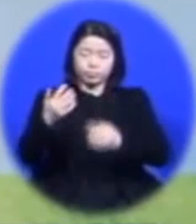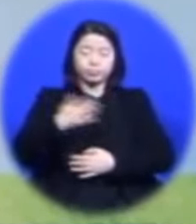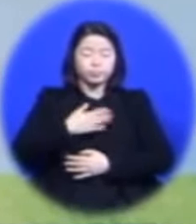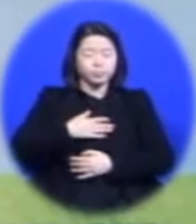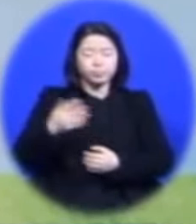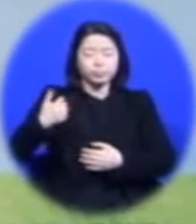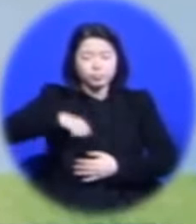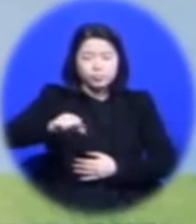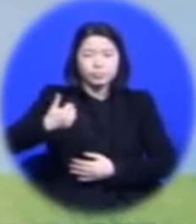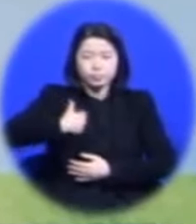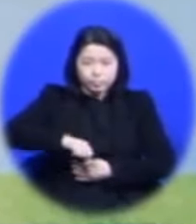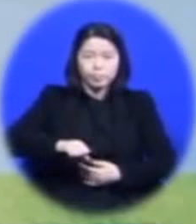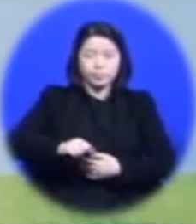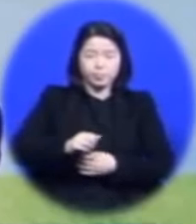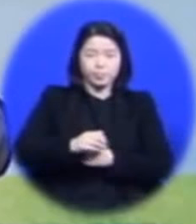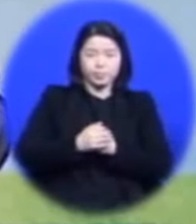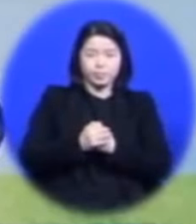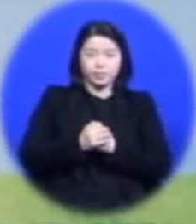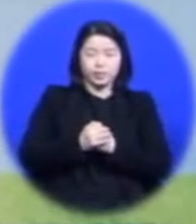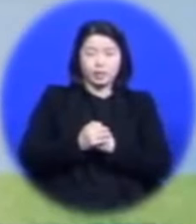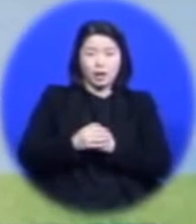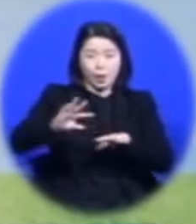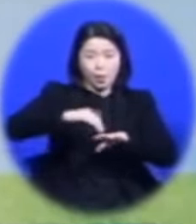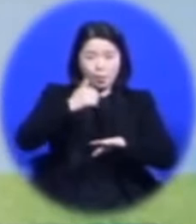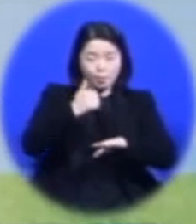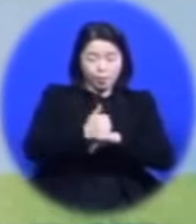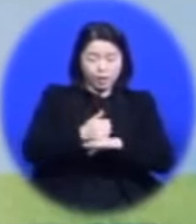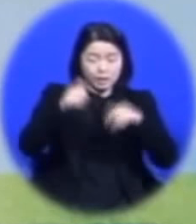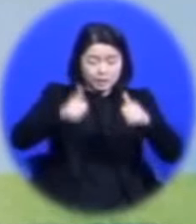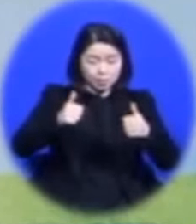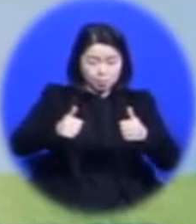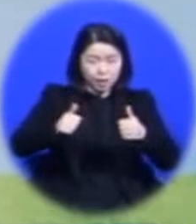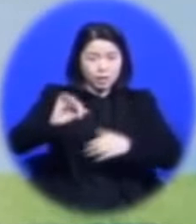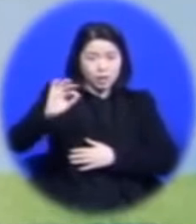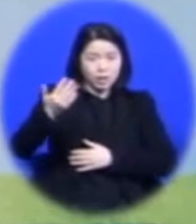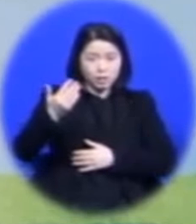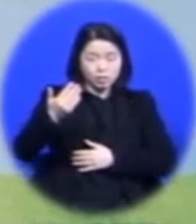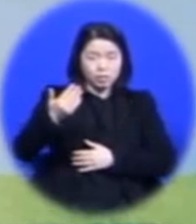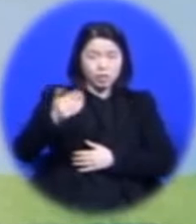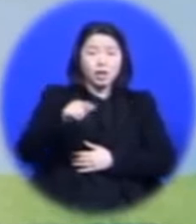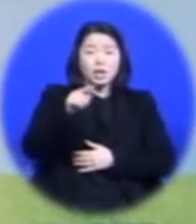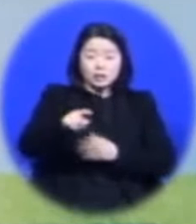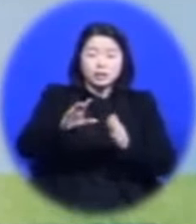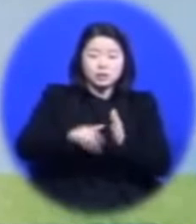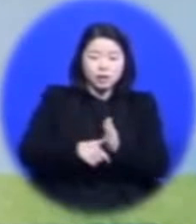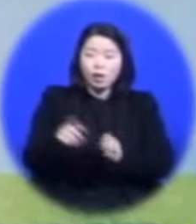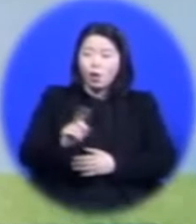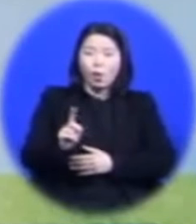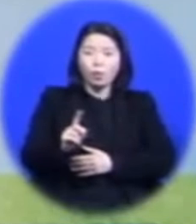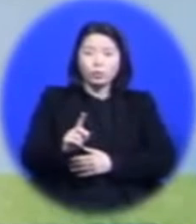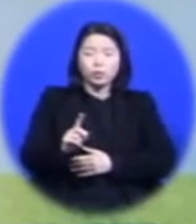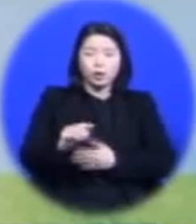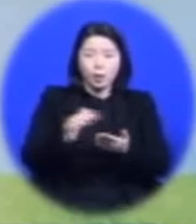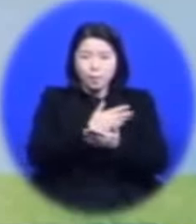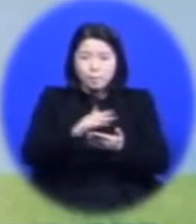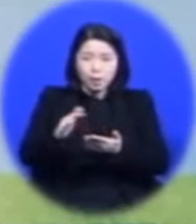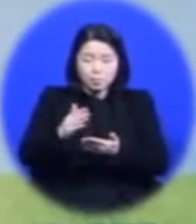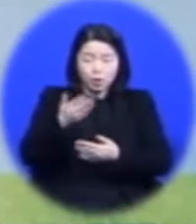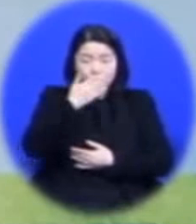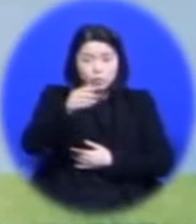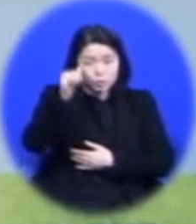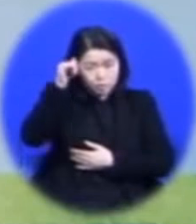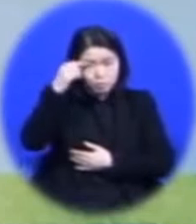아들이다 내 아들이다 왕이 재판을 해야 되는데 그 당시로서는 어떻게 그걸 판할 수